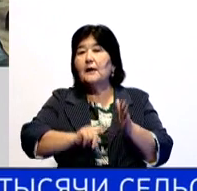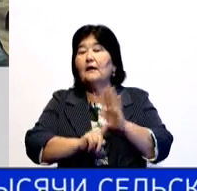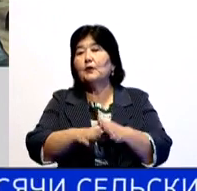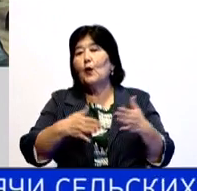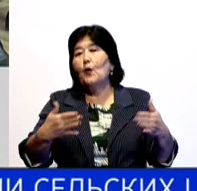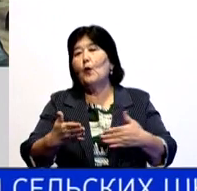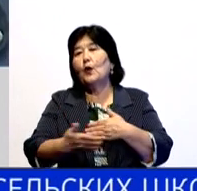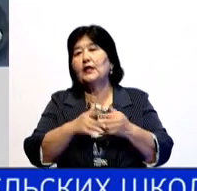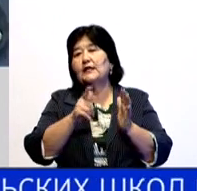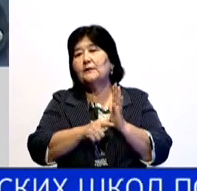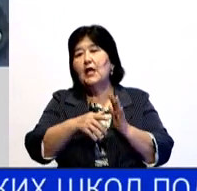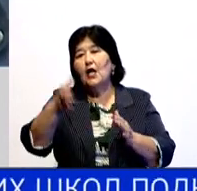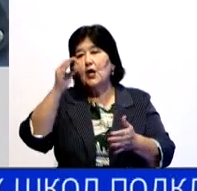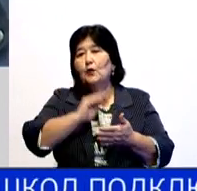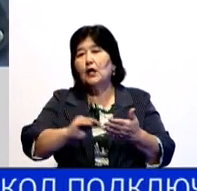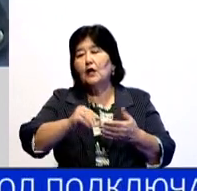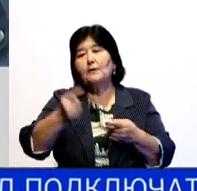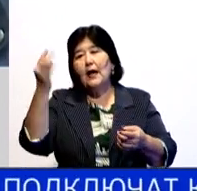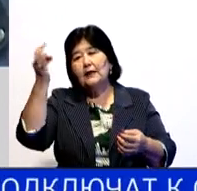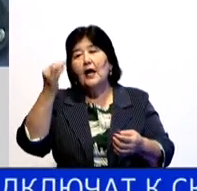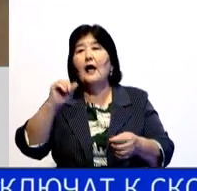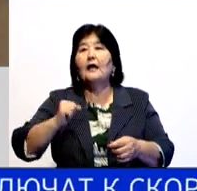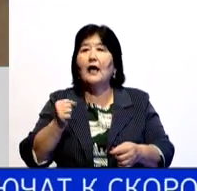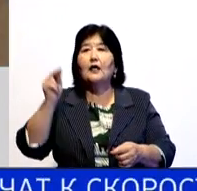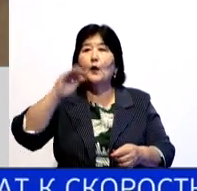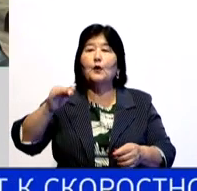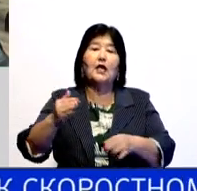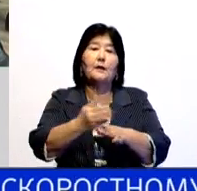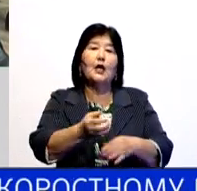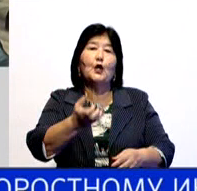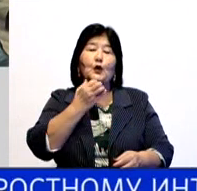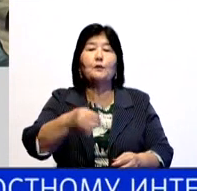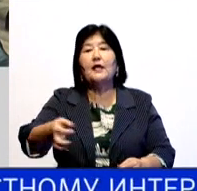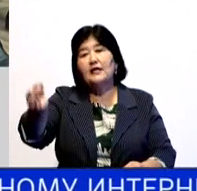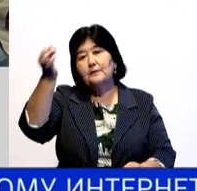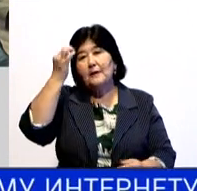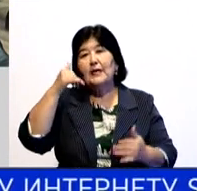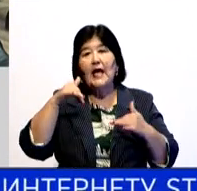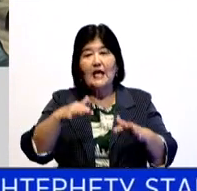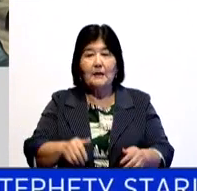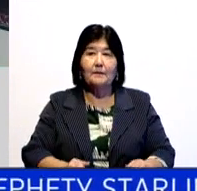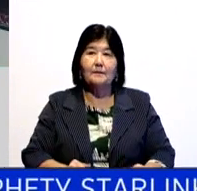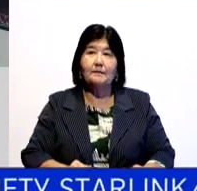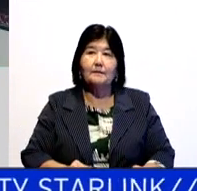около 70 научных работ и монографий. Коллеги и ученики поделились теплыми воспоминаниями.